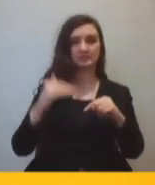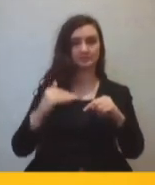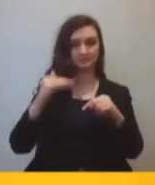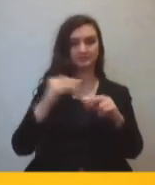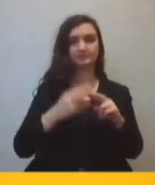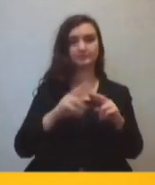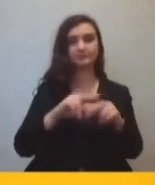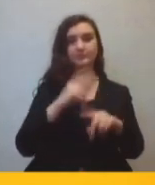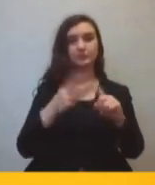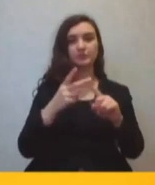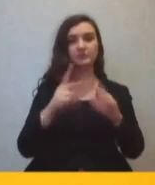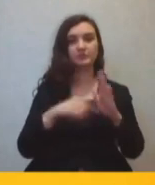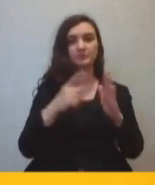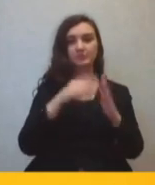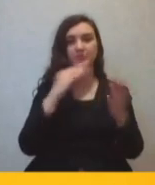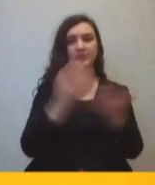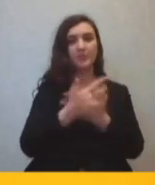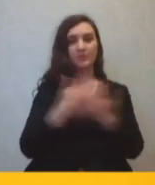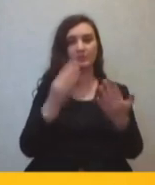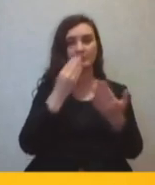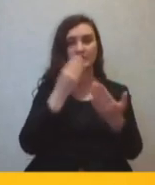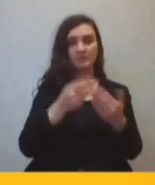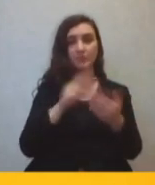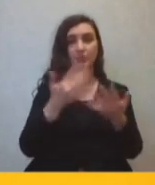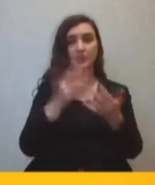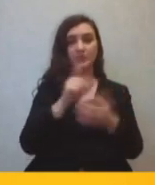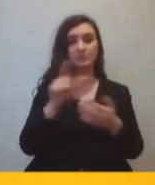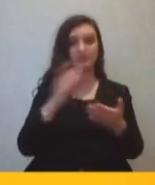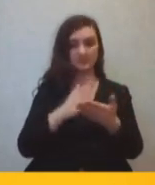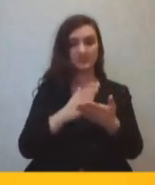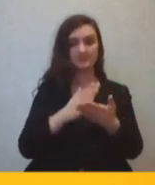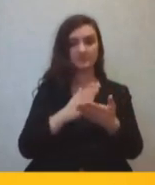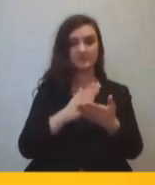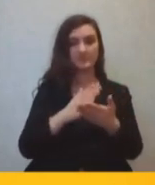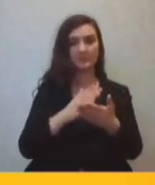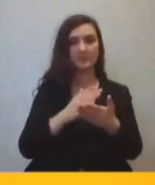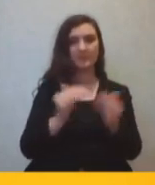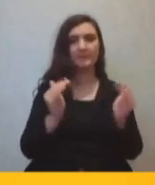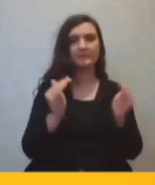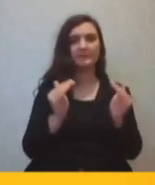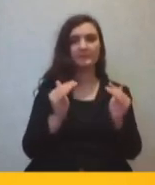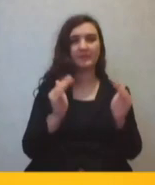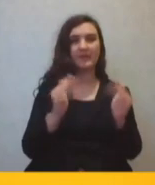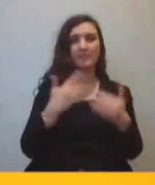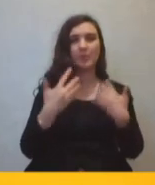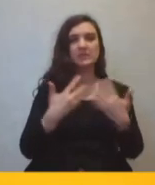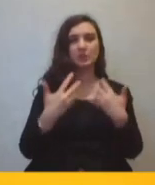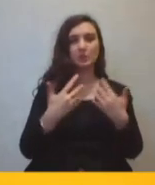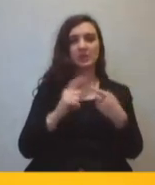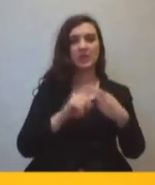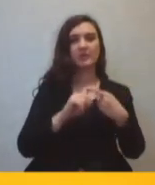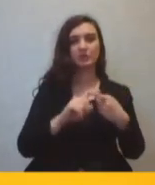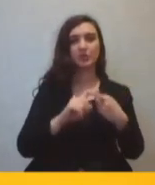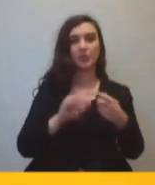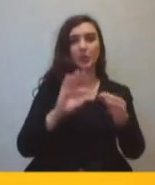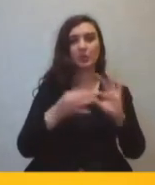გახლავთ მრავალფეროვნება საკვების. და თუ ადამიანებს აქვთ ვიწროთ ემოციური ბმა